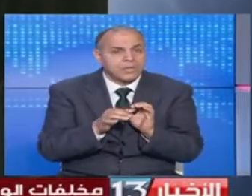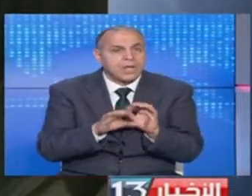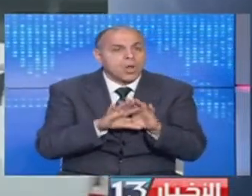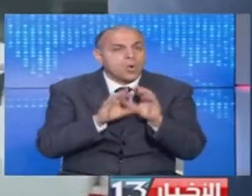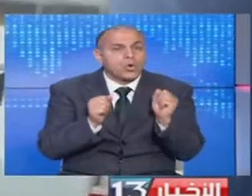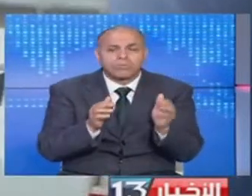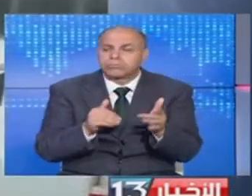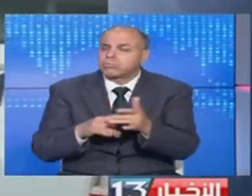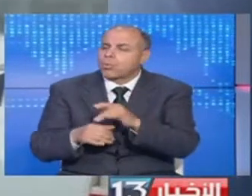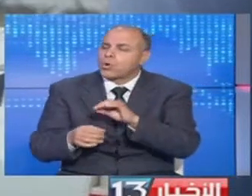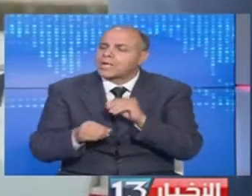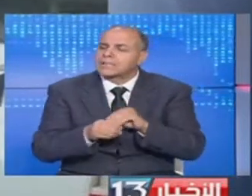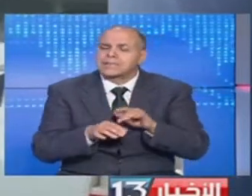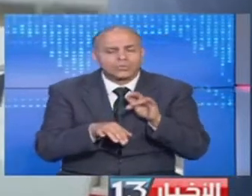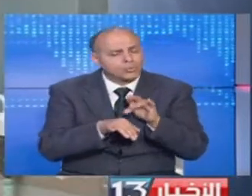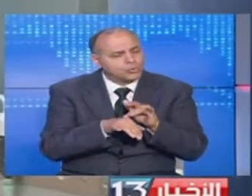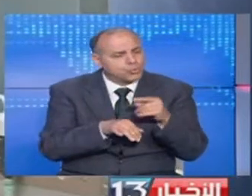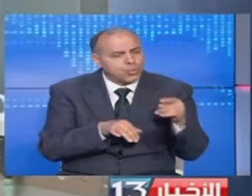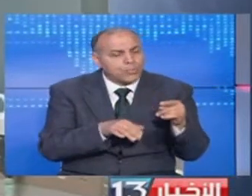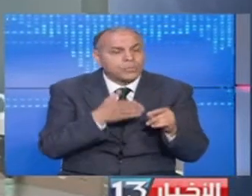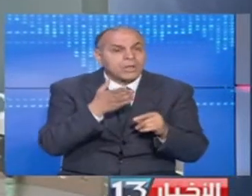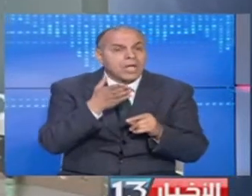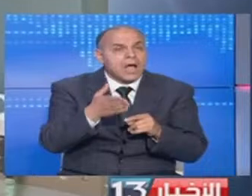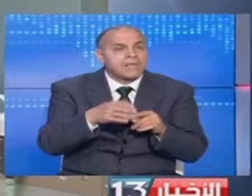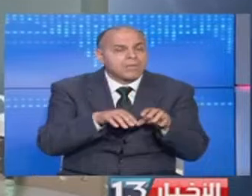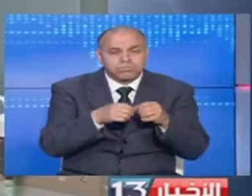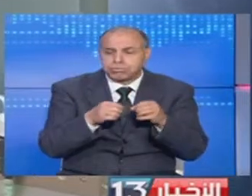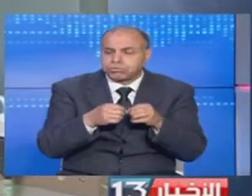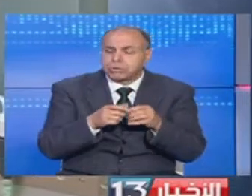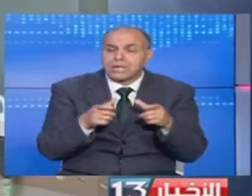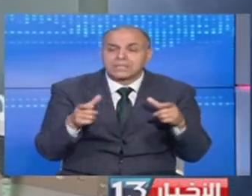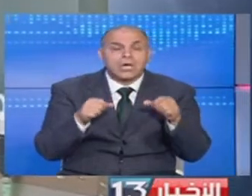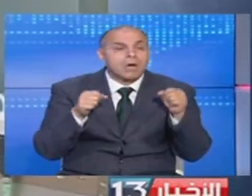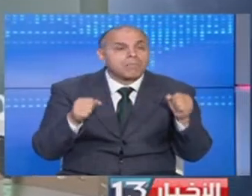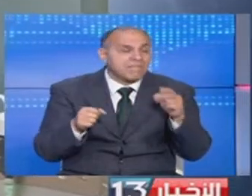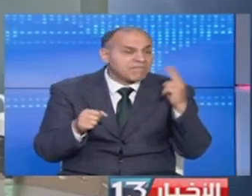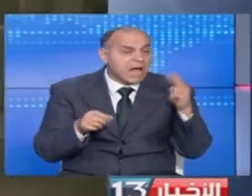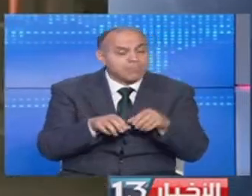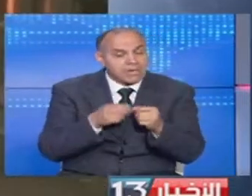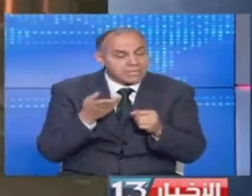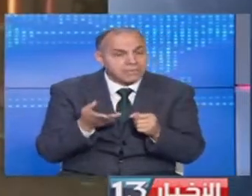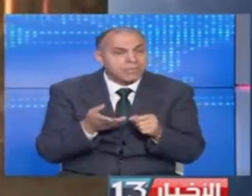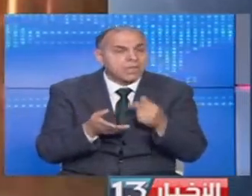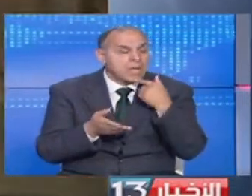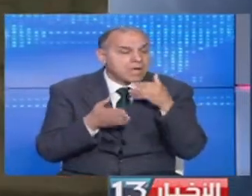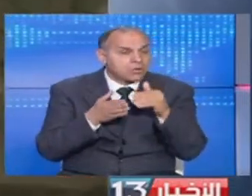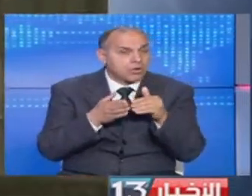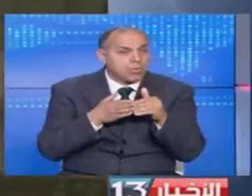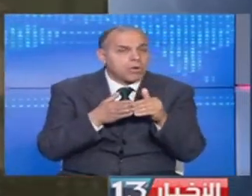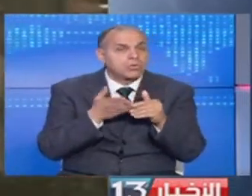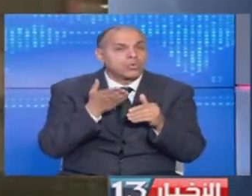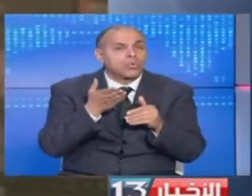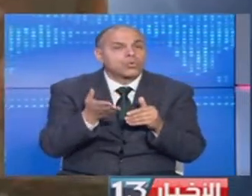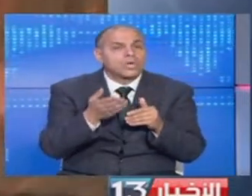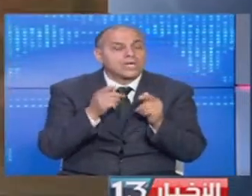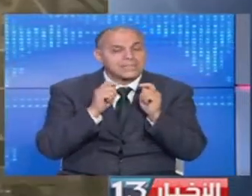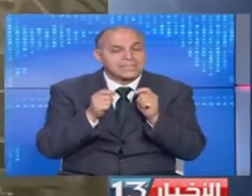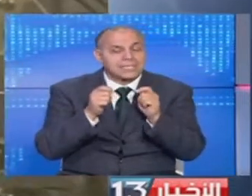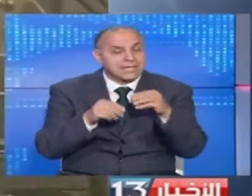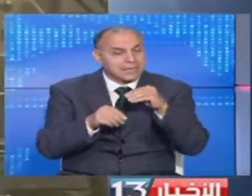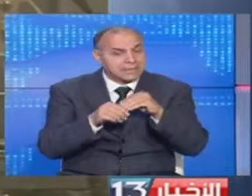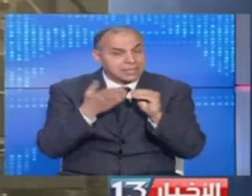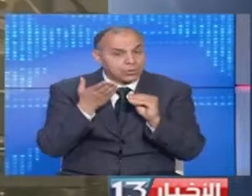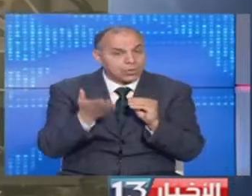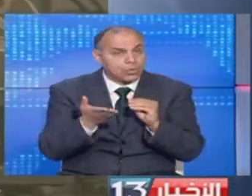القطاعات الاقتصاديه واضرت كبرى الاقتصاديات في العالم ما يدعو الى ملائمه السياسات الاقتصاديه